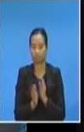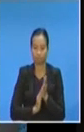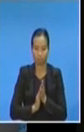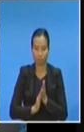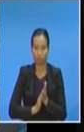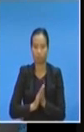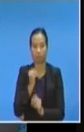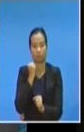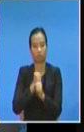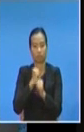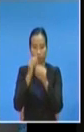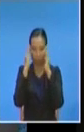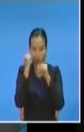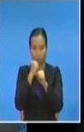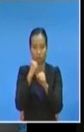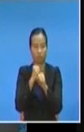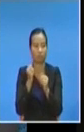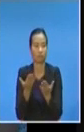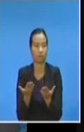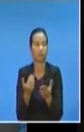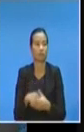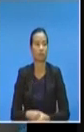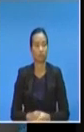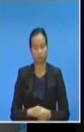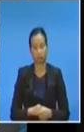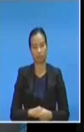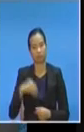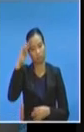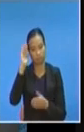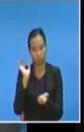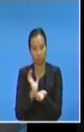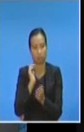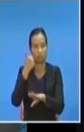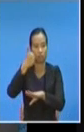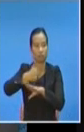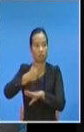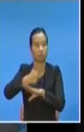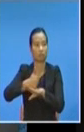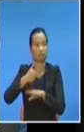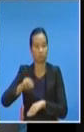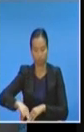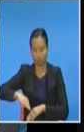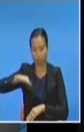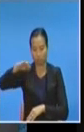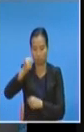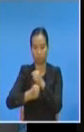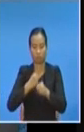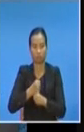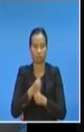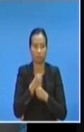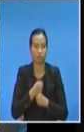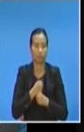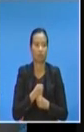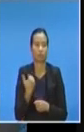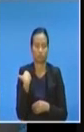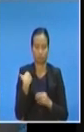นในที่สุดองค์กรก็จะได้รับจะมีผู้บริหารที่โตมาด้วยความแก่นะครับเพราะฉะนั้นตรงนี้ก็เป็นประเด็น